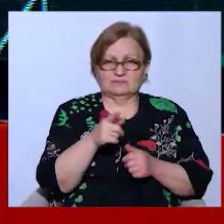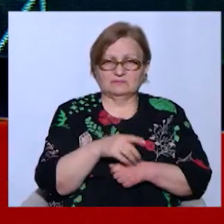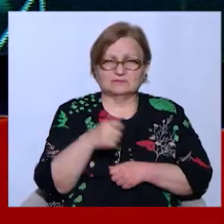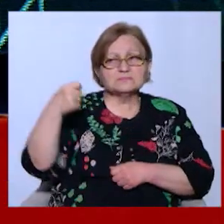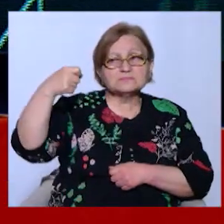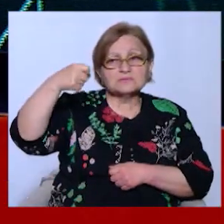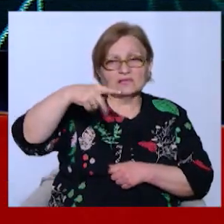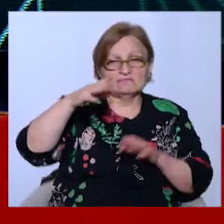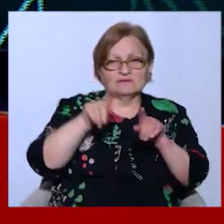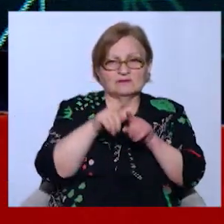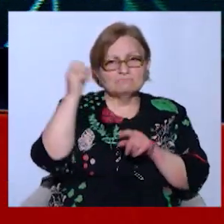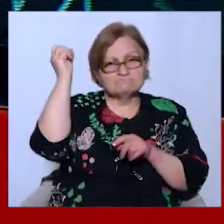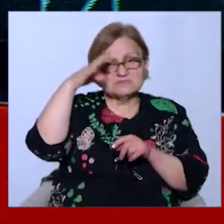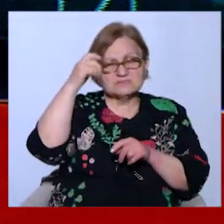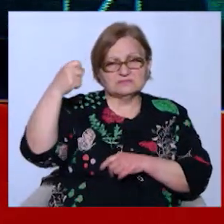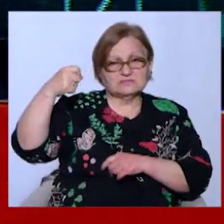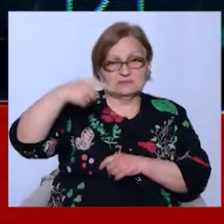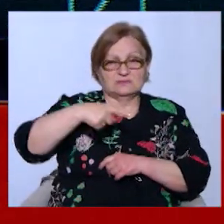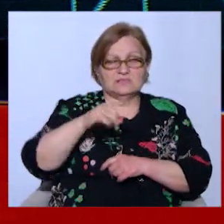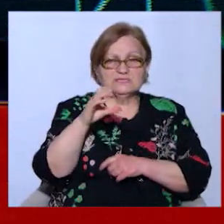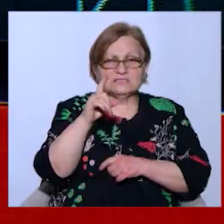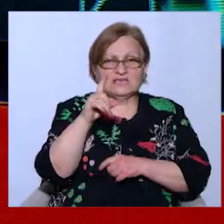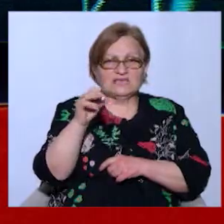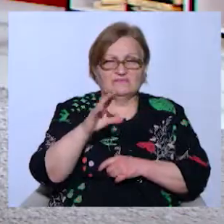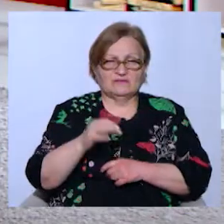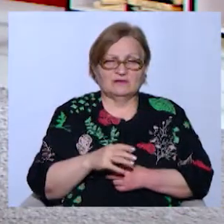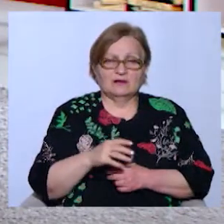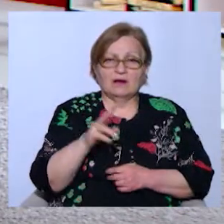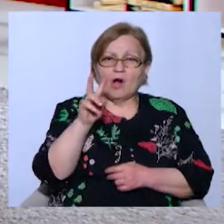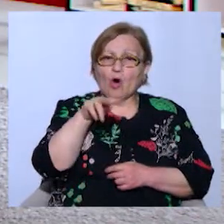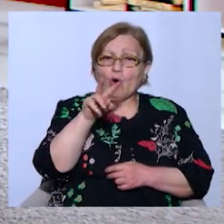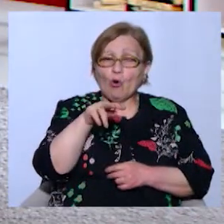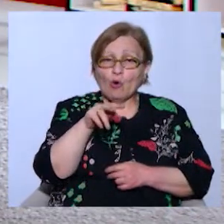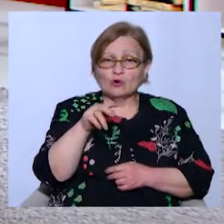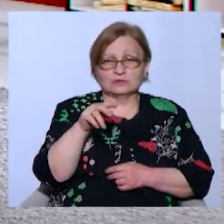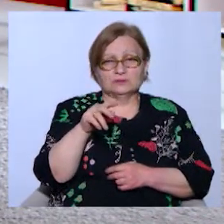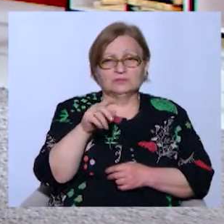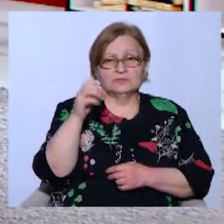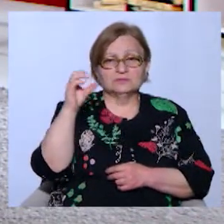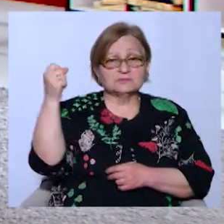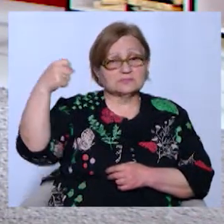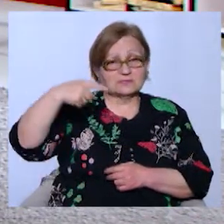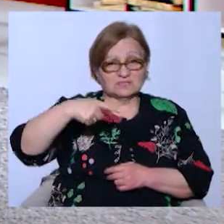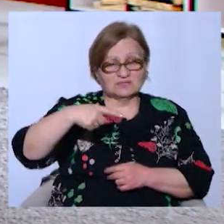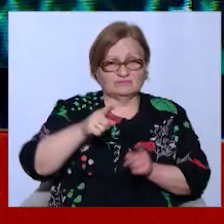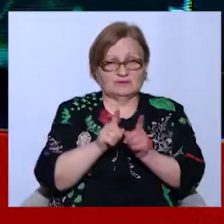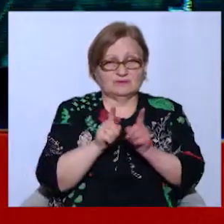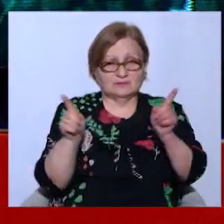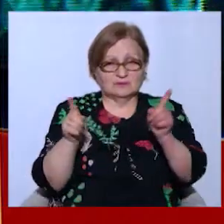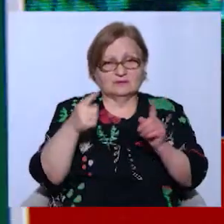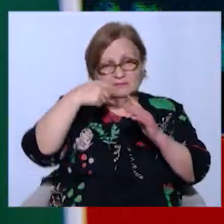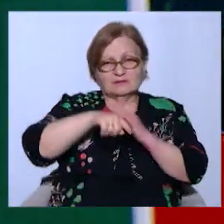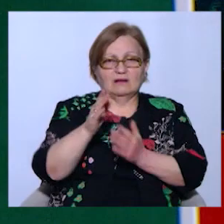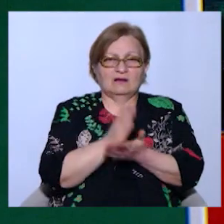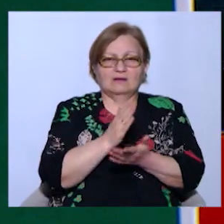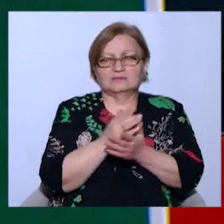სწორედ ორი სხივი, რომელიც ერთი წერტილიდან გამოდის, იგი ადგენს კუთხეს.